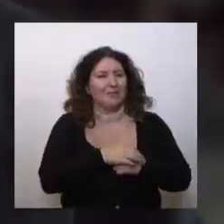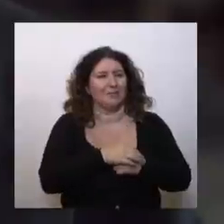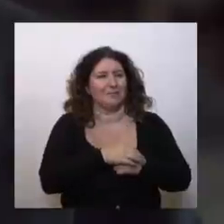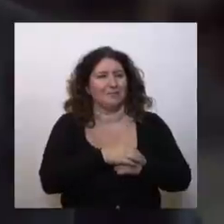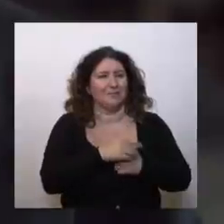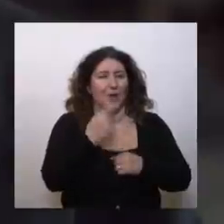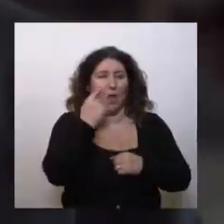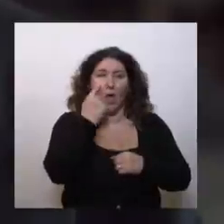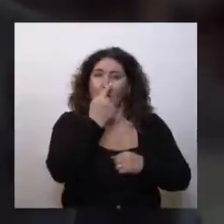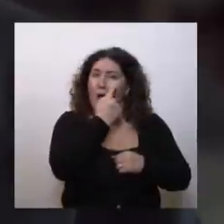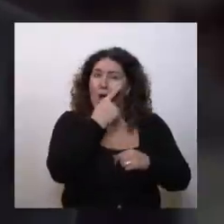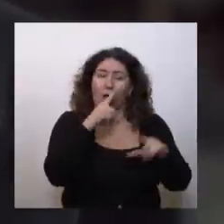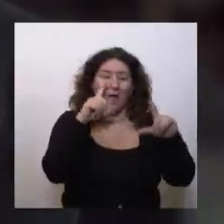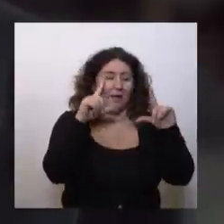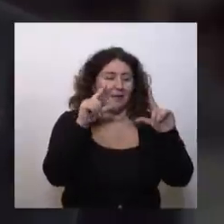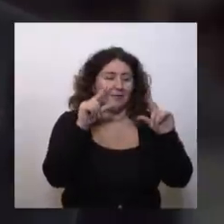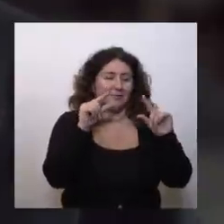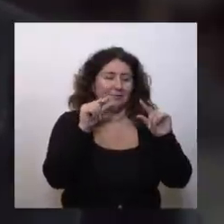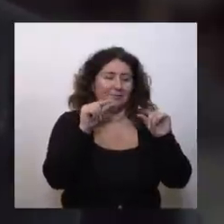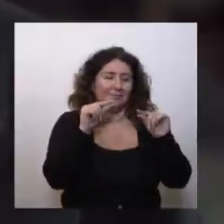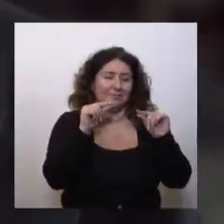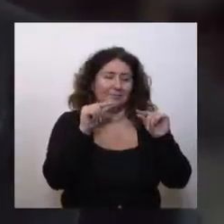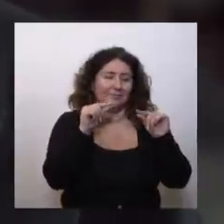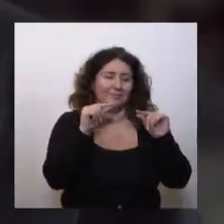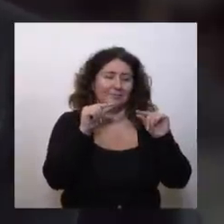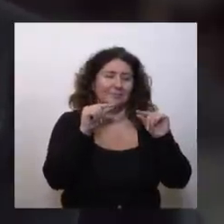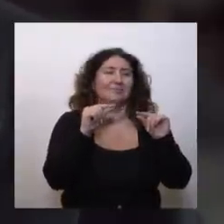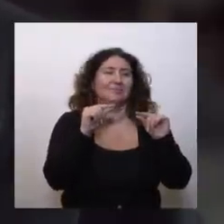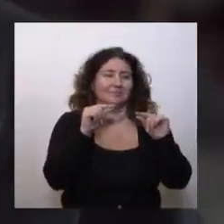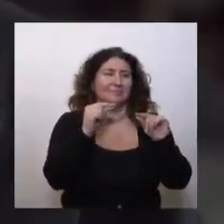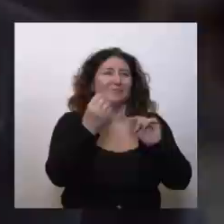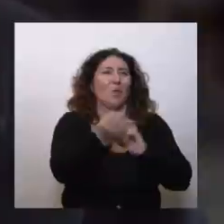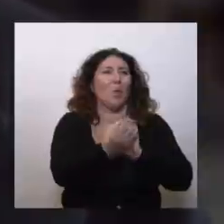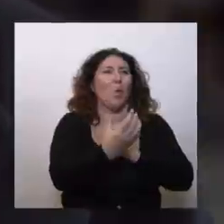occhi chiusi, volto della luce.